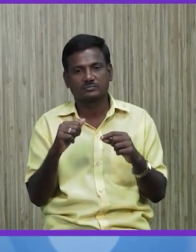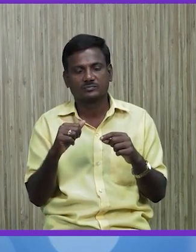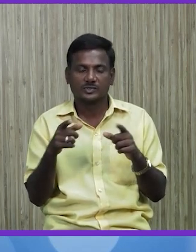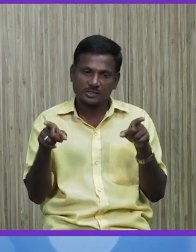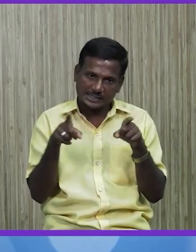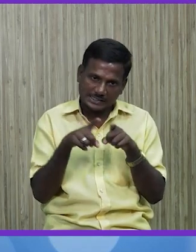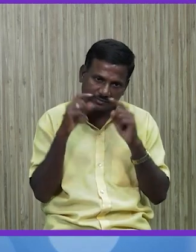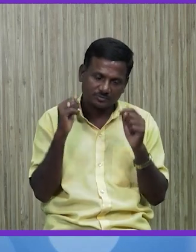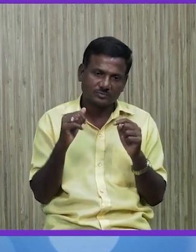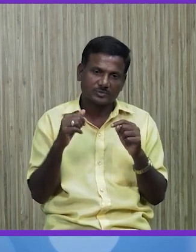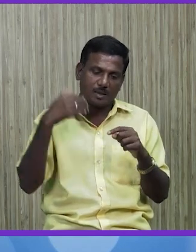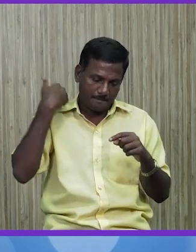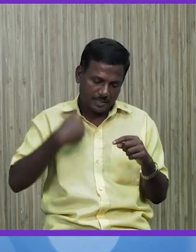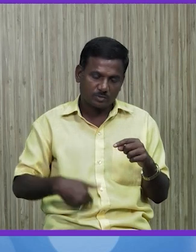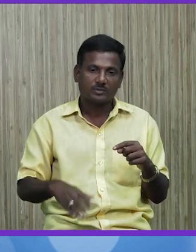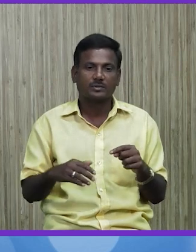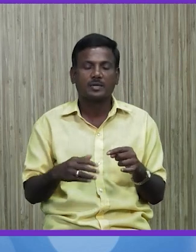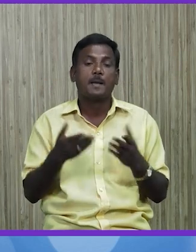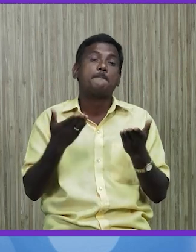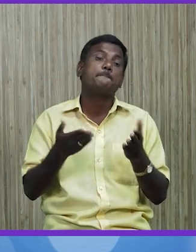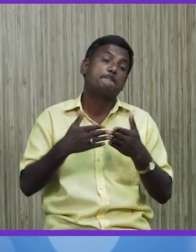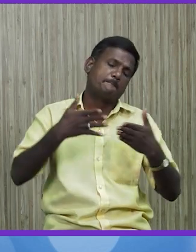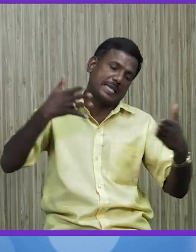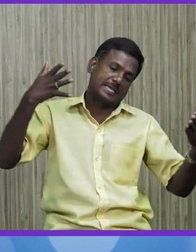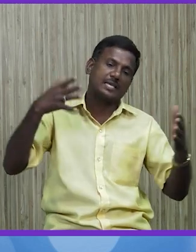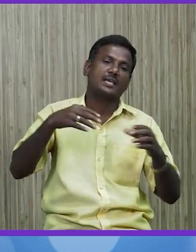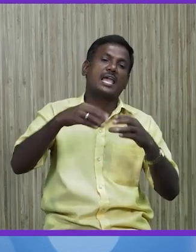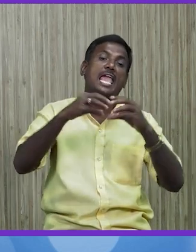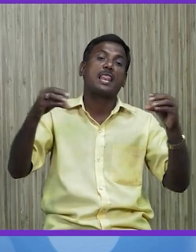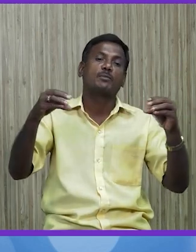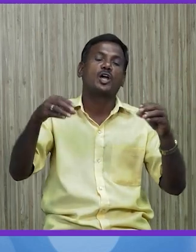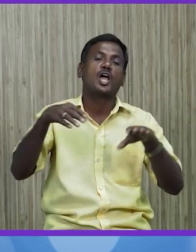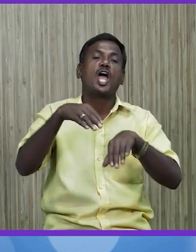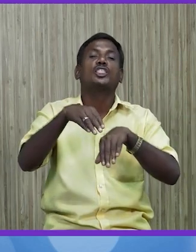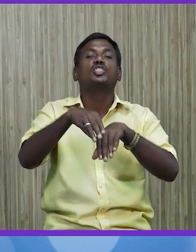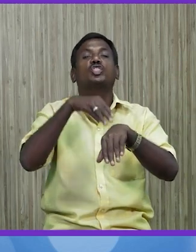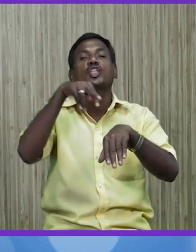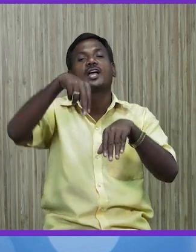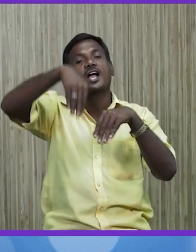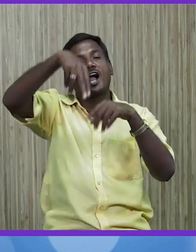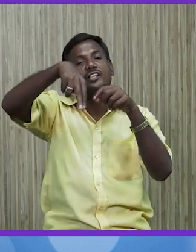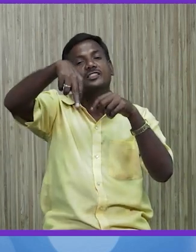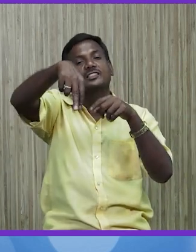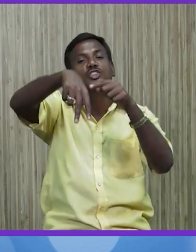அதேவோல் மனித உடலிலே மிகப் பெரிய எலும்பு Careful வειαண்டு Spark implide